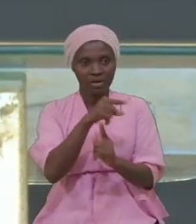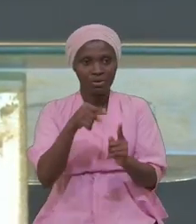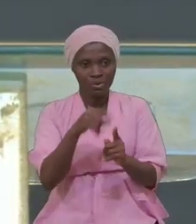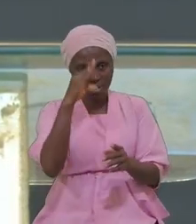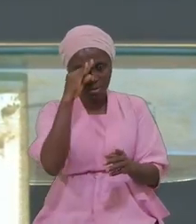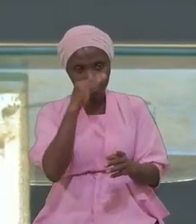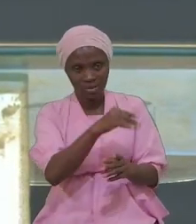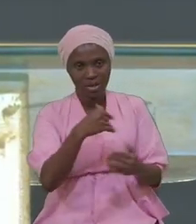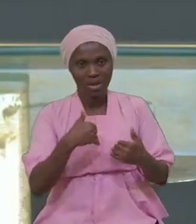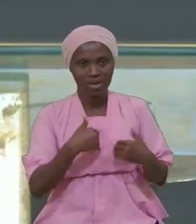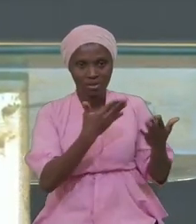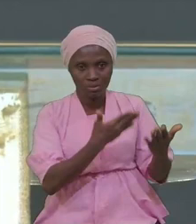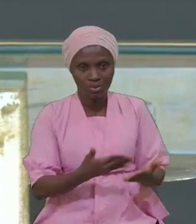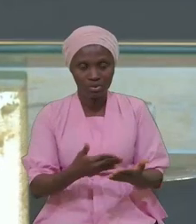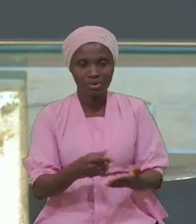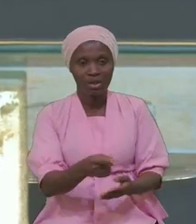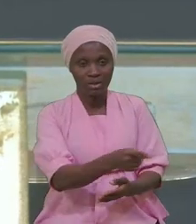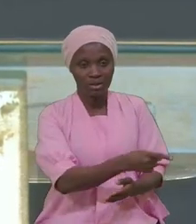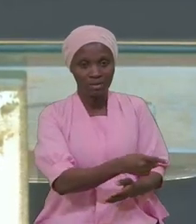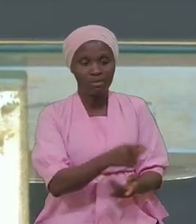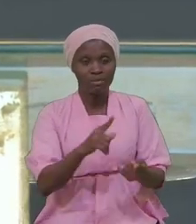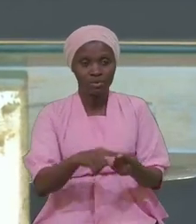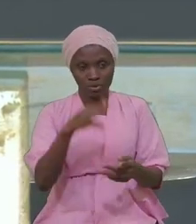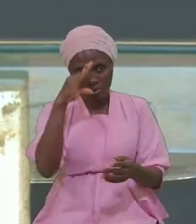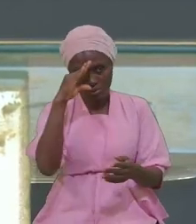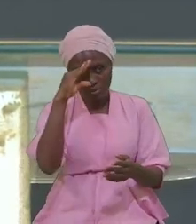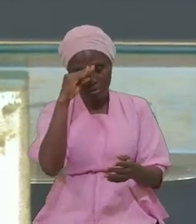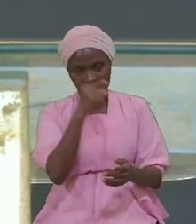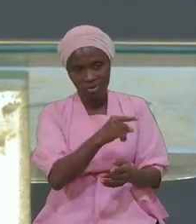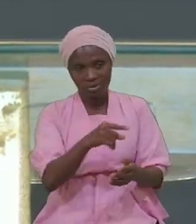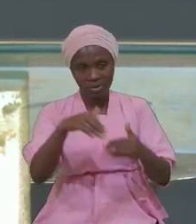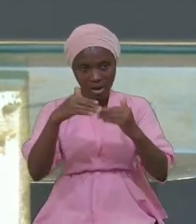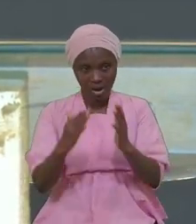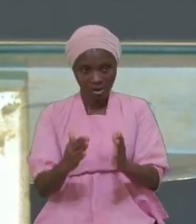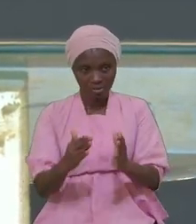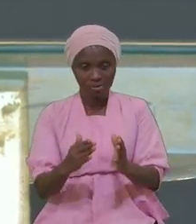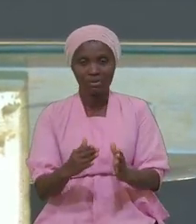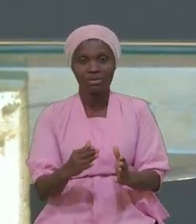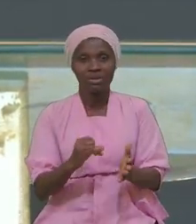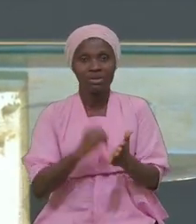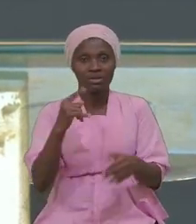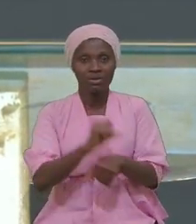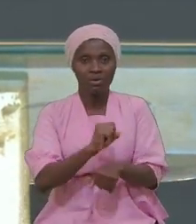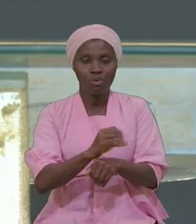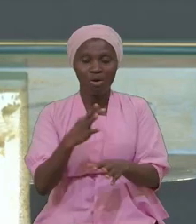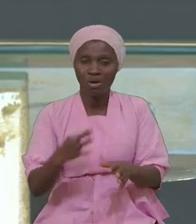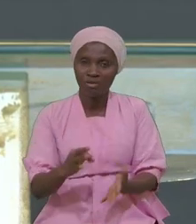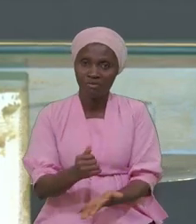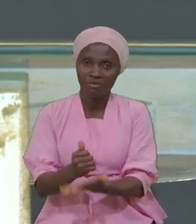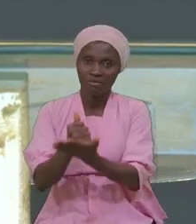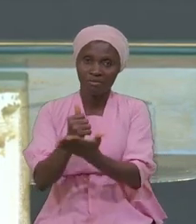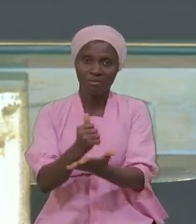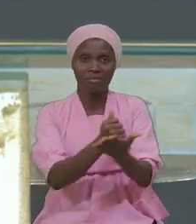conduits dans son logement, c'est l'œuvre d'hospitalité. Dans le passé, il